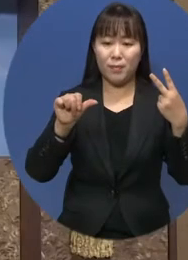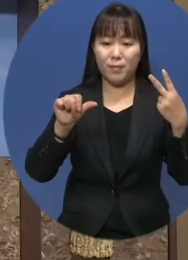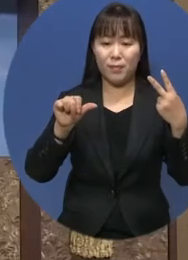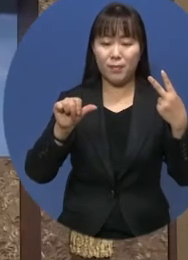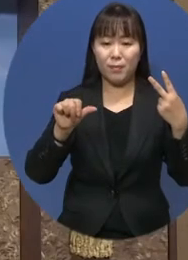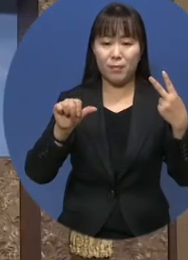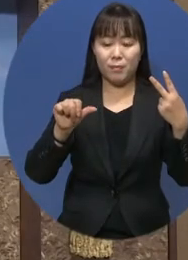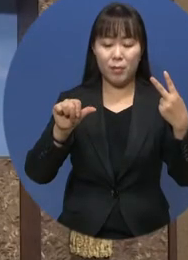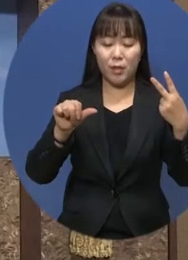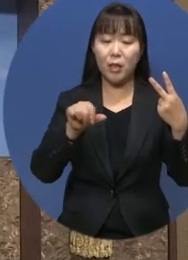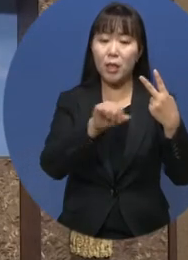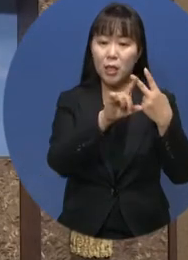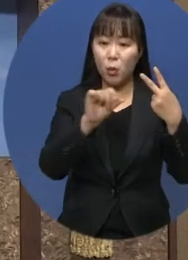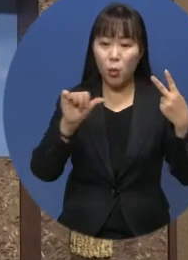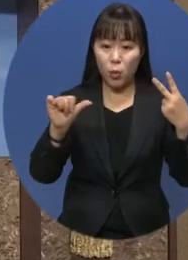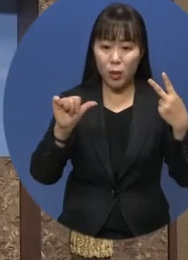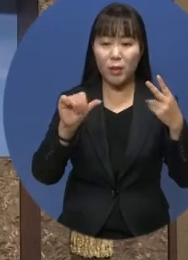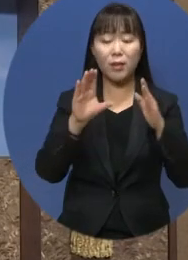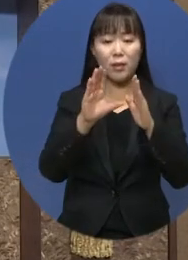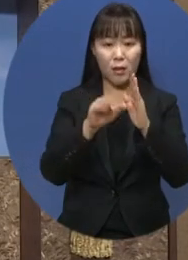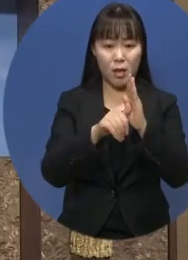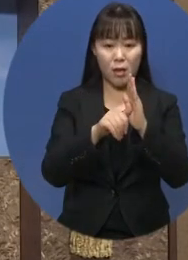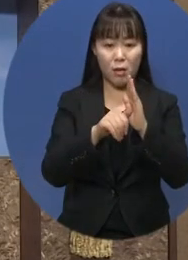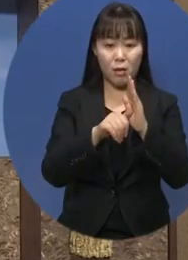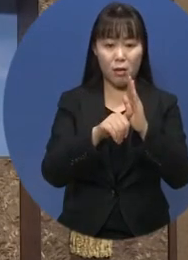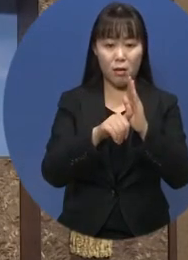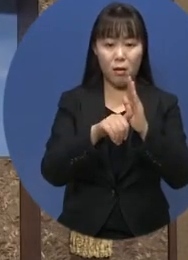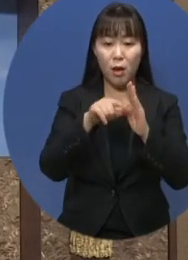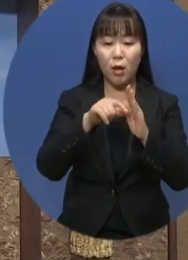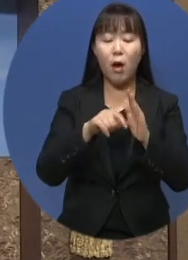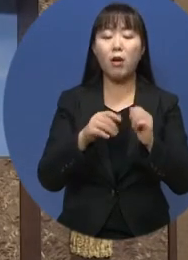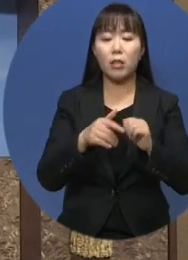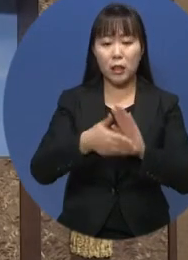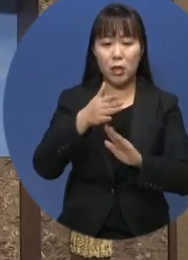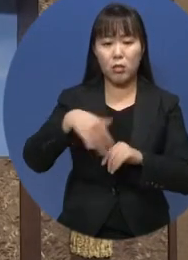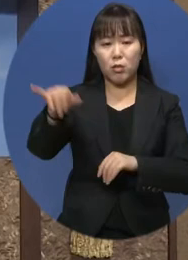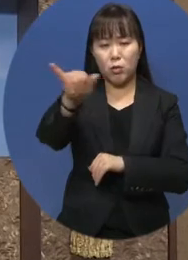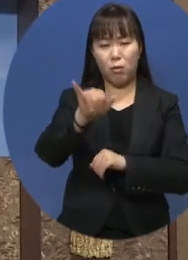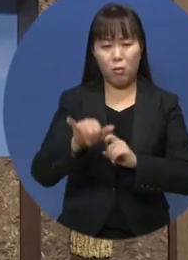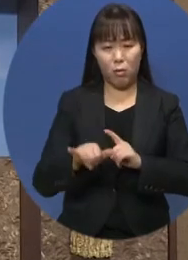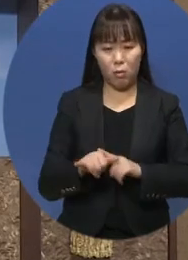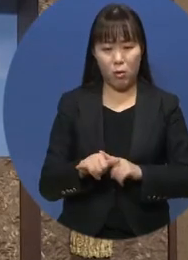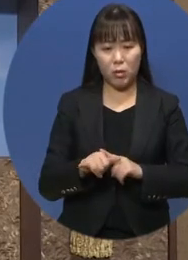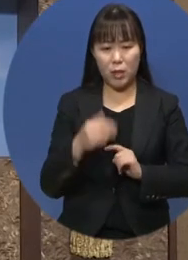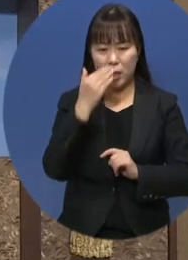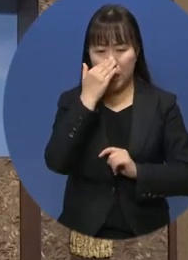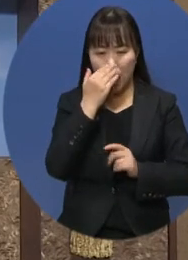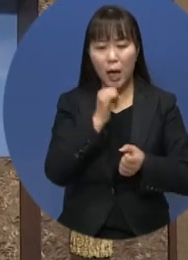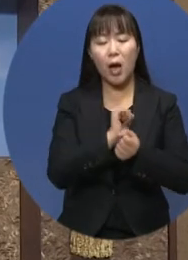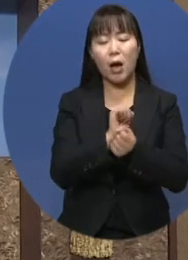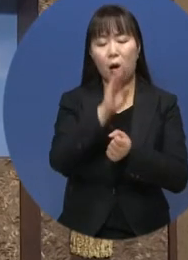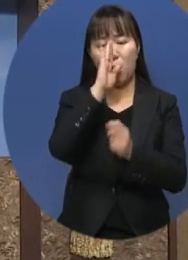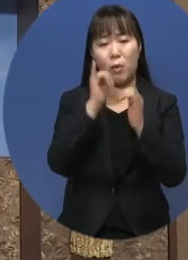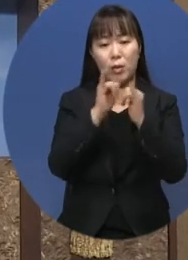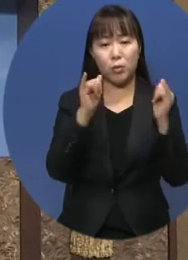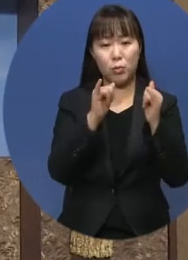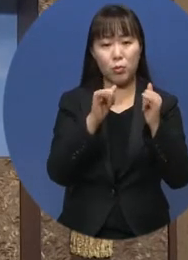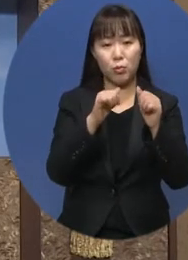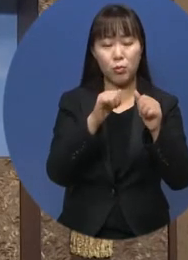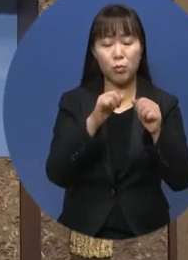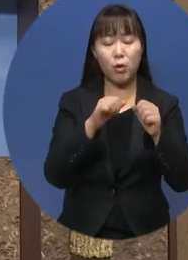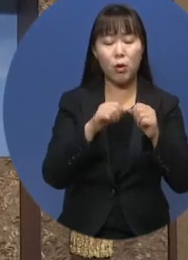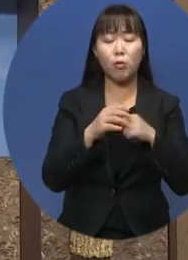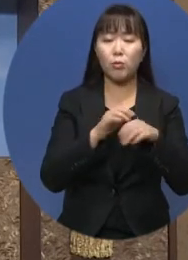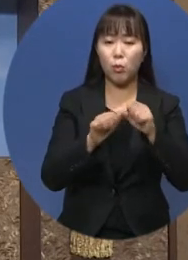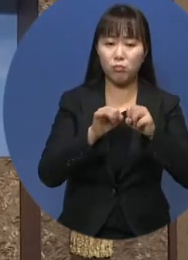근데 225 로 1 날 구리시의 확진 자가 전국적으로 착한 한자로 소문이 났어요 왜 본인의 해외